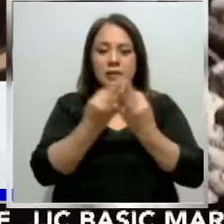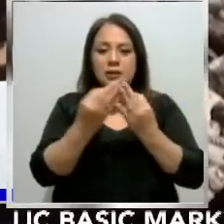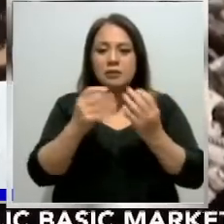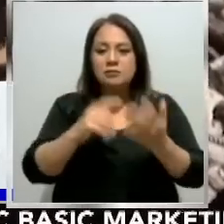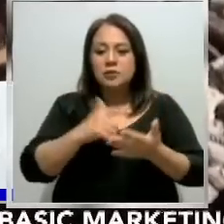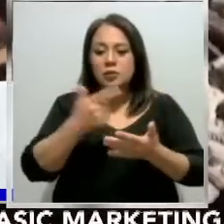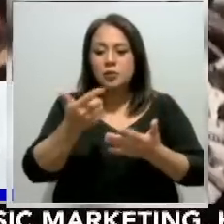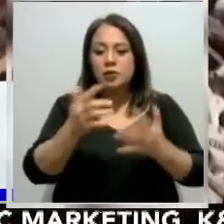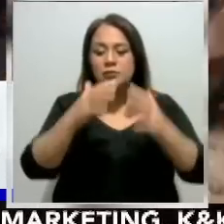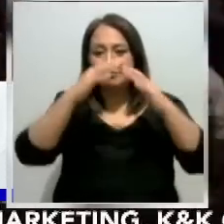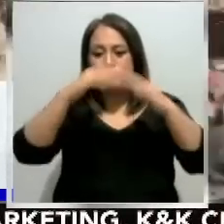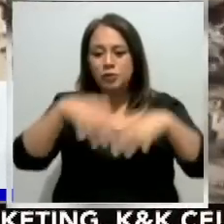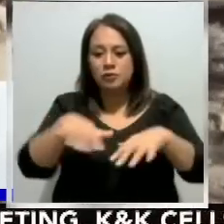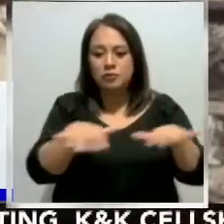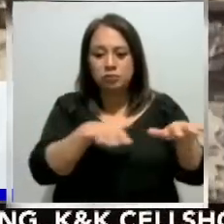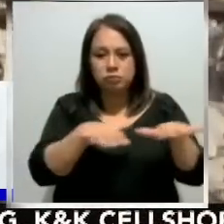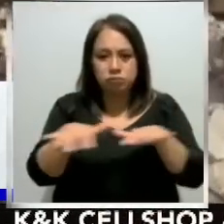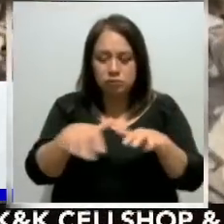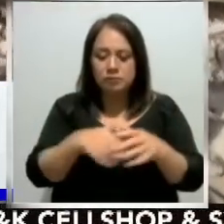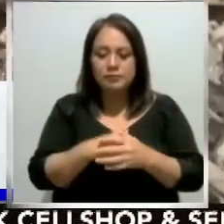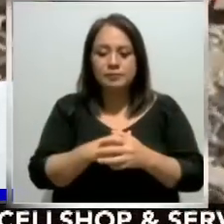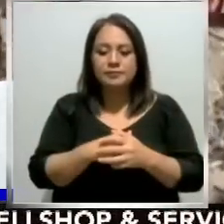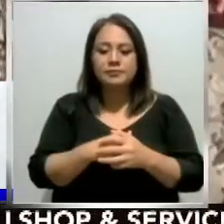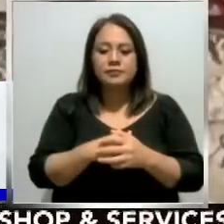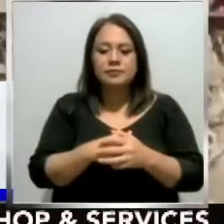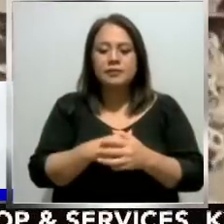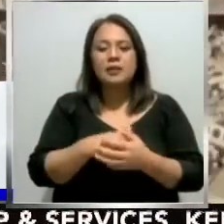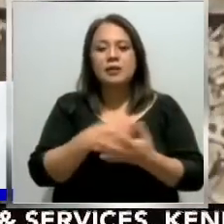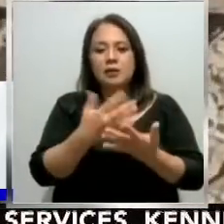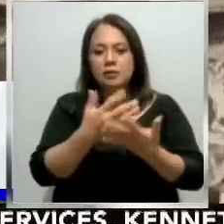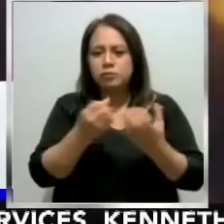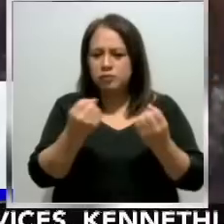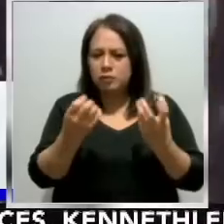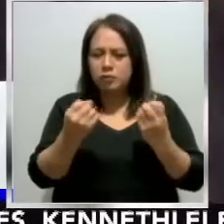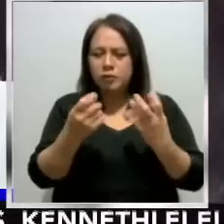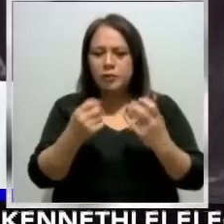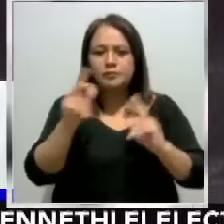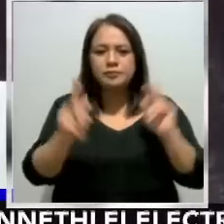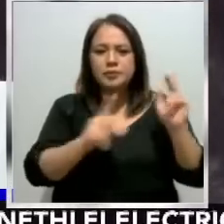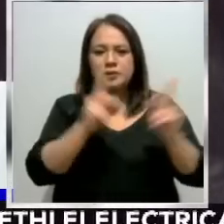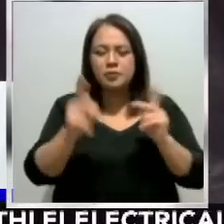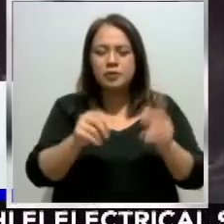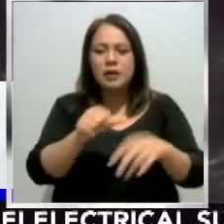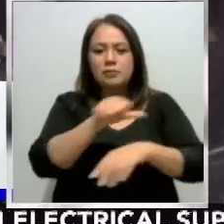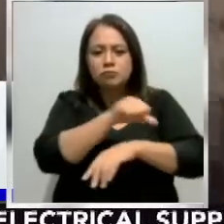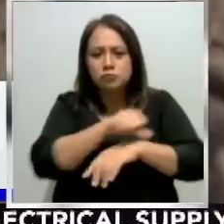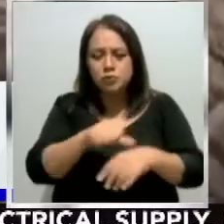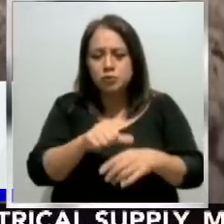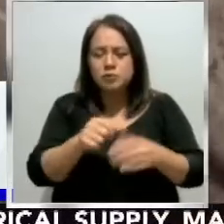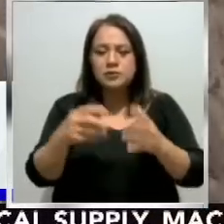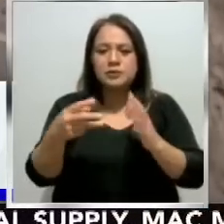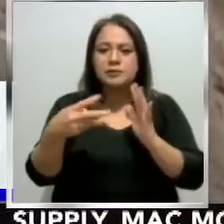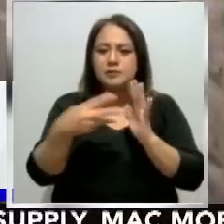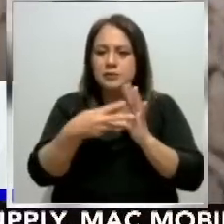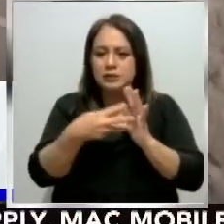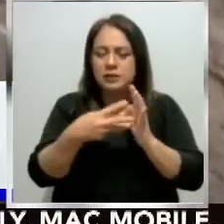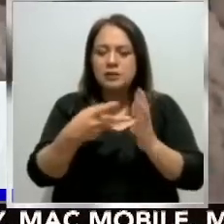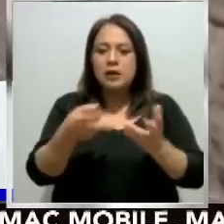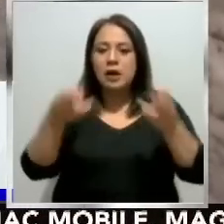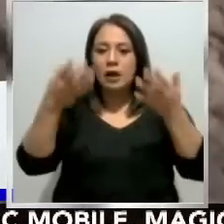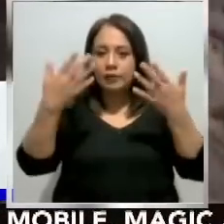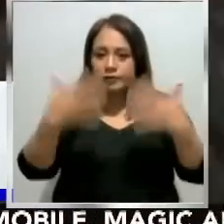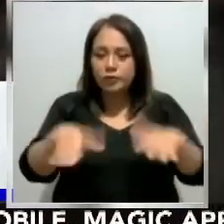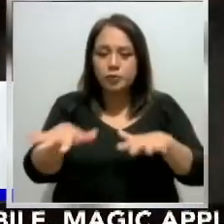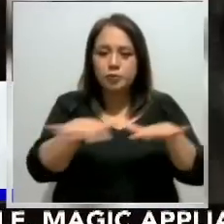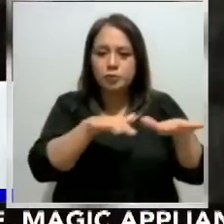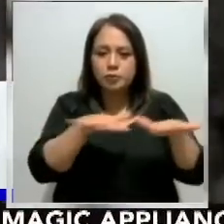lindol. Ilan sila sa libo-libong residenteng nasugatan sa Syria matapos ang pagtama ng malalakas na lindol doon at sa